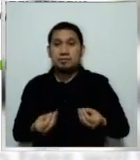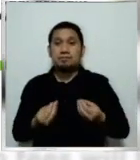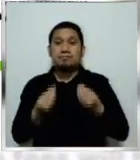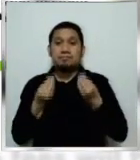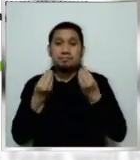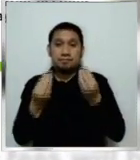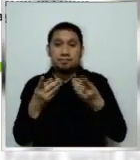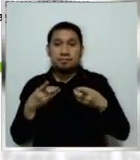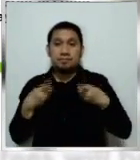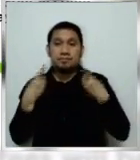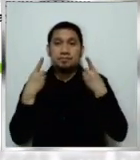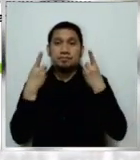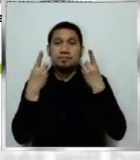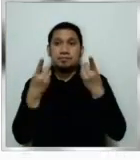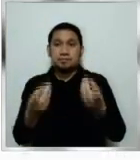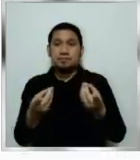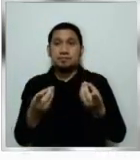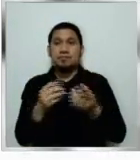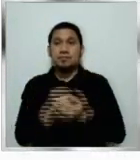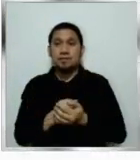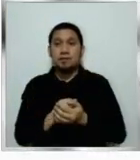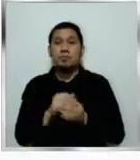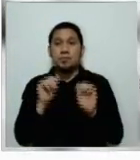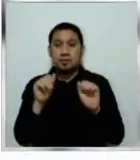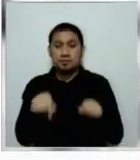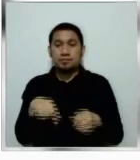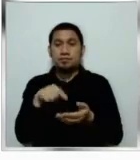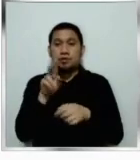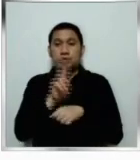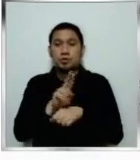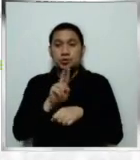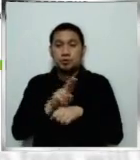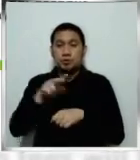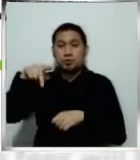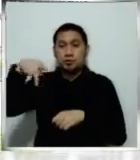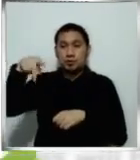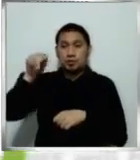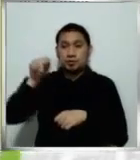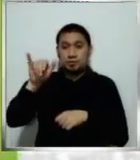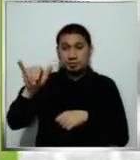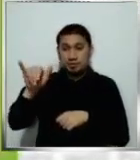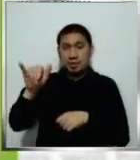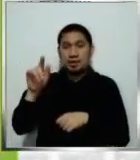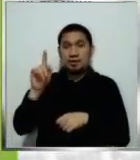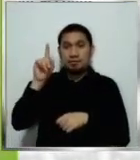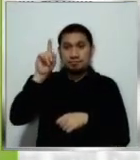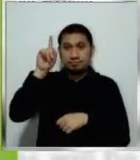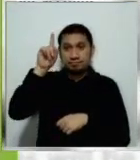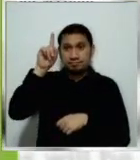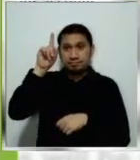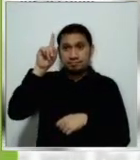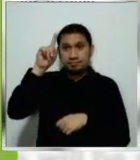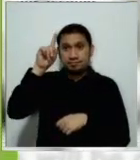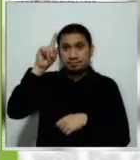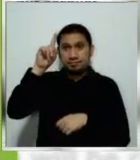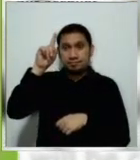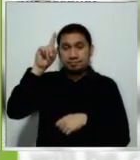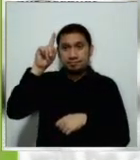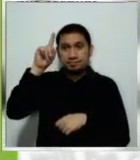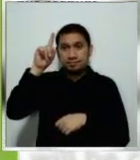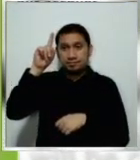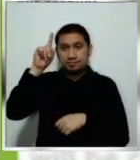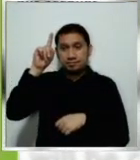makakapag-donate na rin gamit ang PayMaya. Maaaring iscan ang QR code na nakikita sa inyong TV screen gamit ang